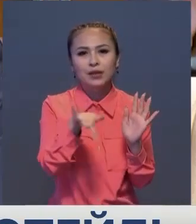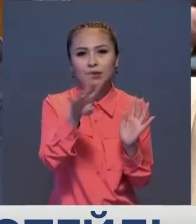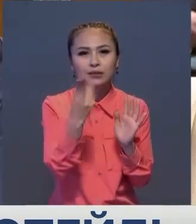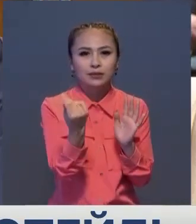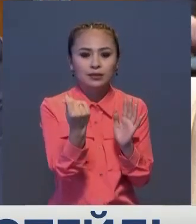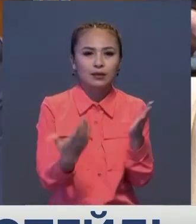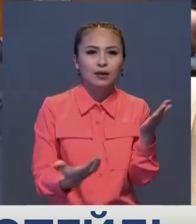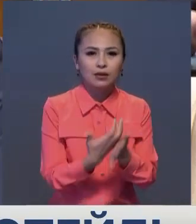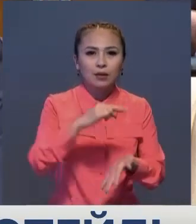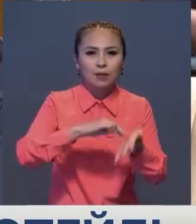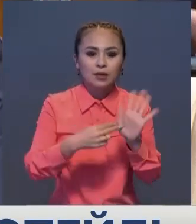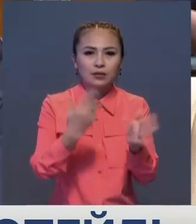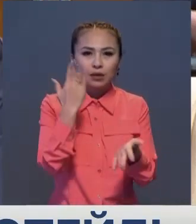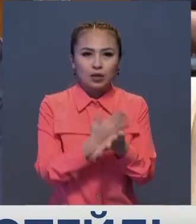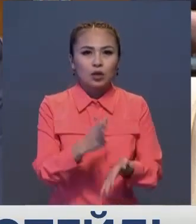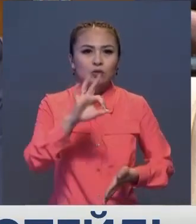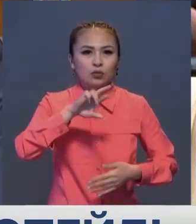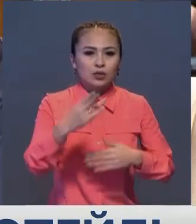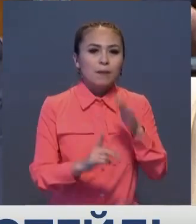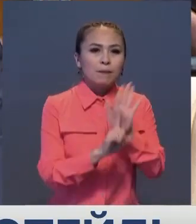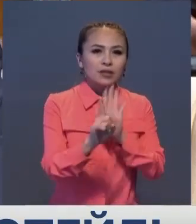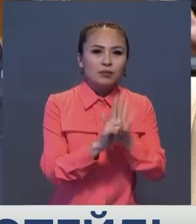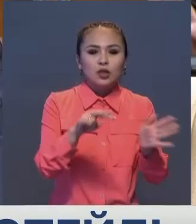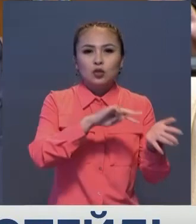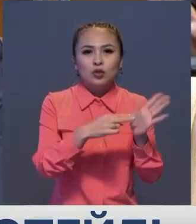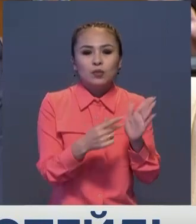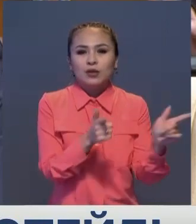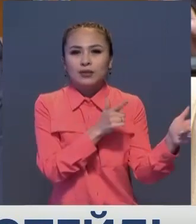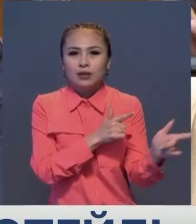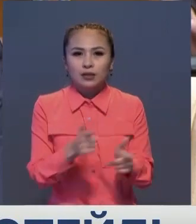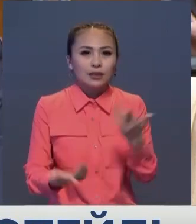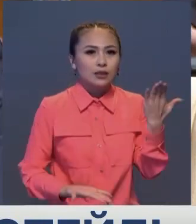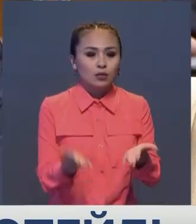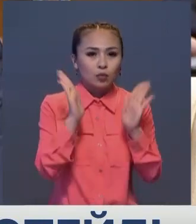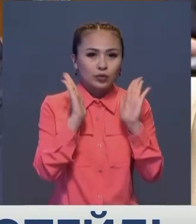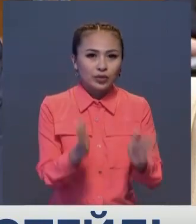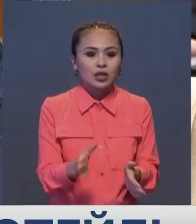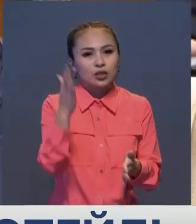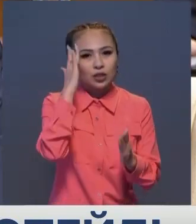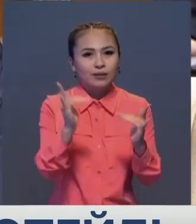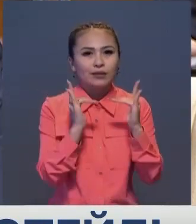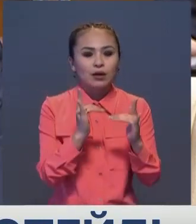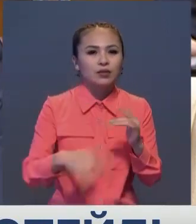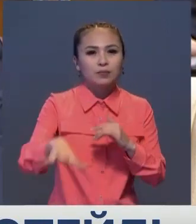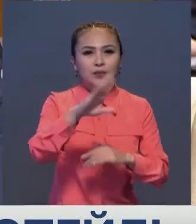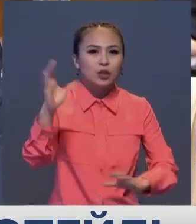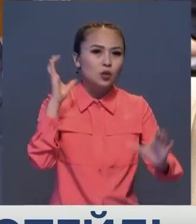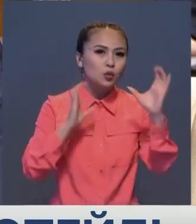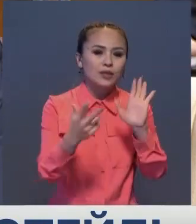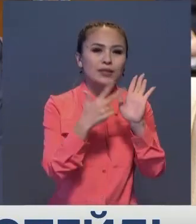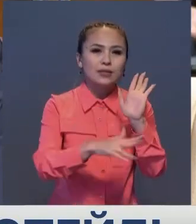қаржы қарастырылған. Әлеуметтік бастама жоспарға сай жүзеге асатын болса, жатақханаға мұқтаж